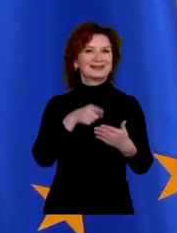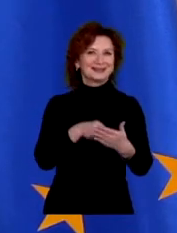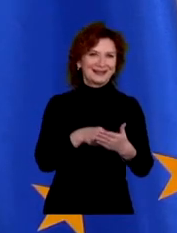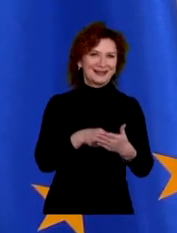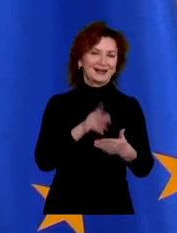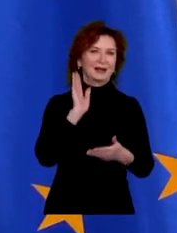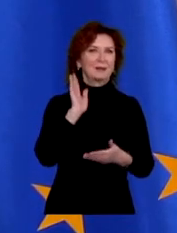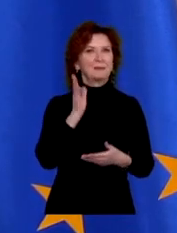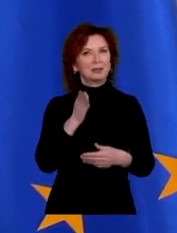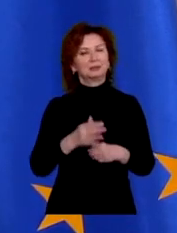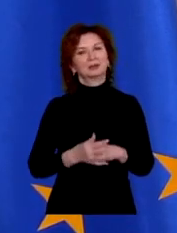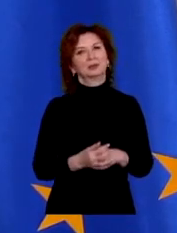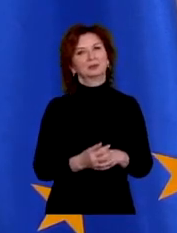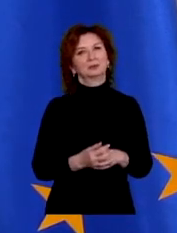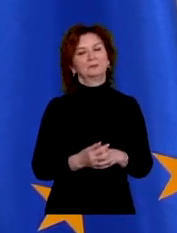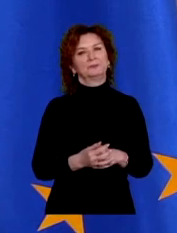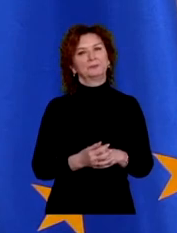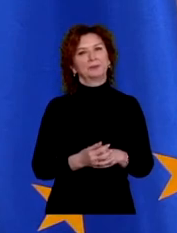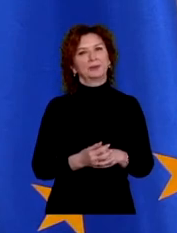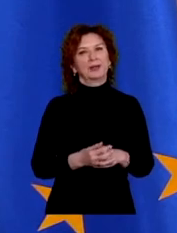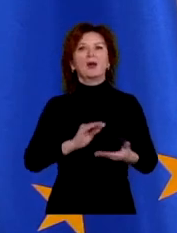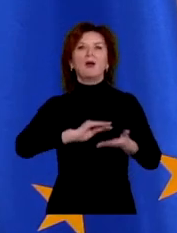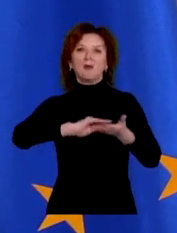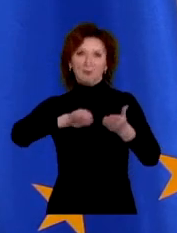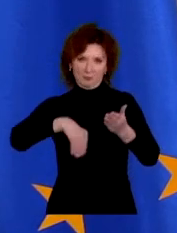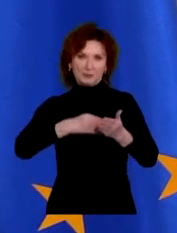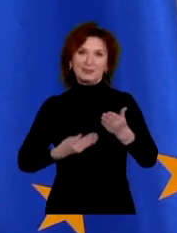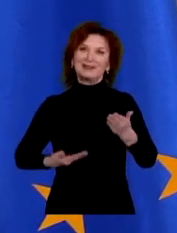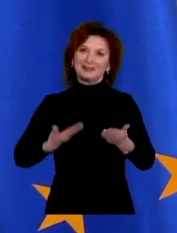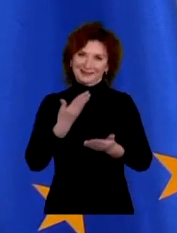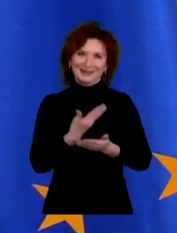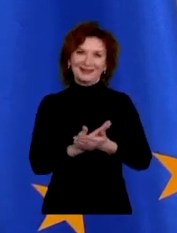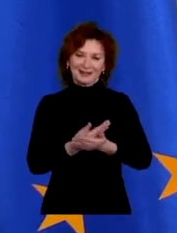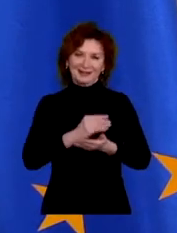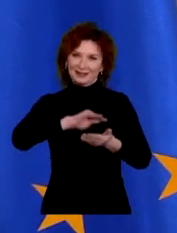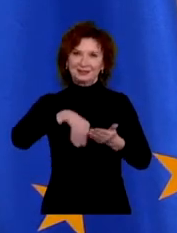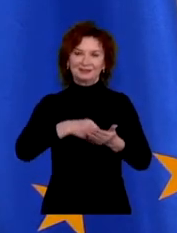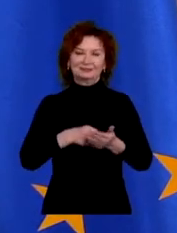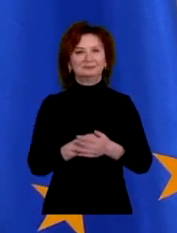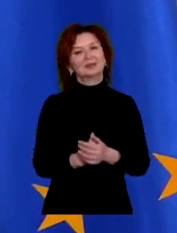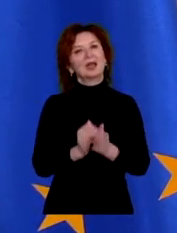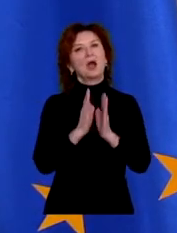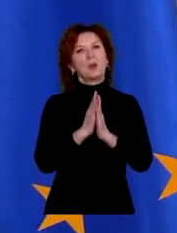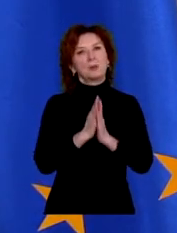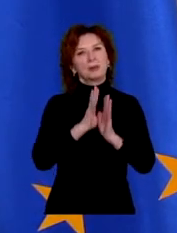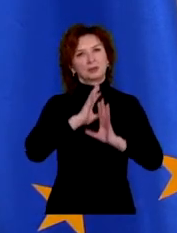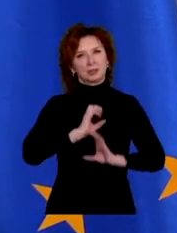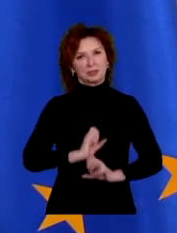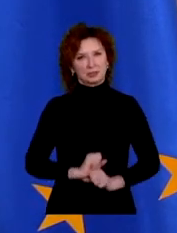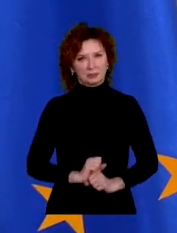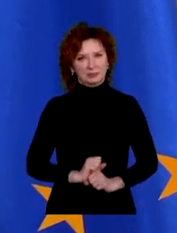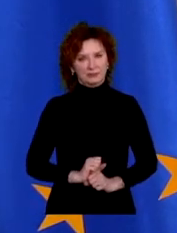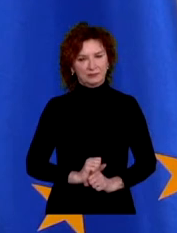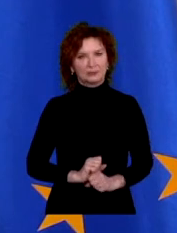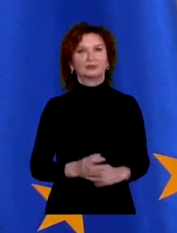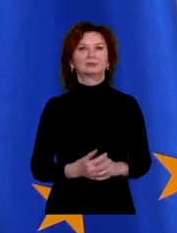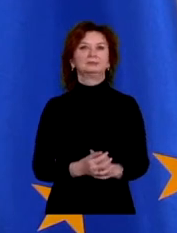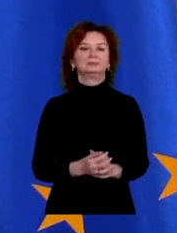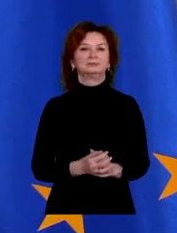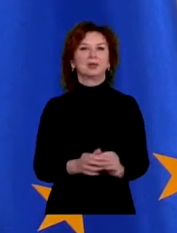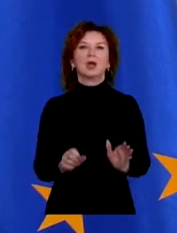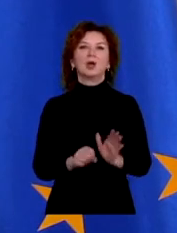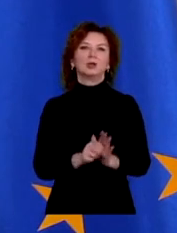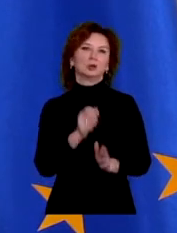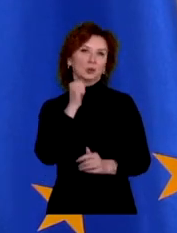które zostaną zawarte w podpisywanej jutro deklaracji. Także proszę o cierpliwość jeszcze do